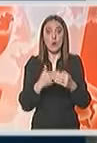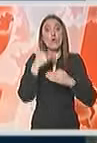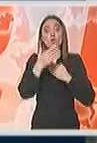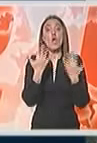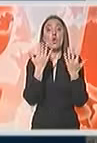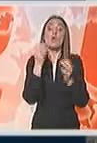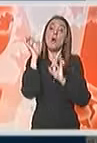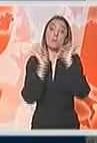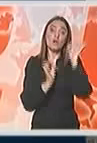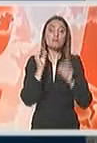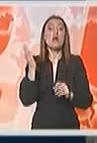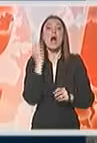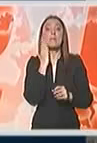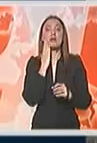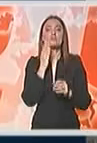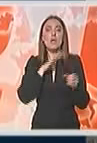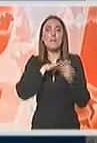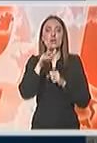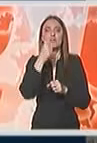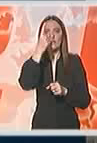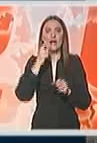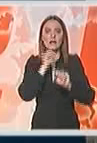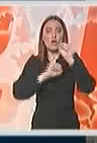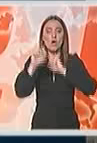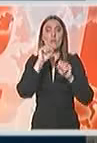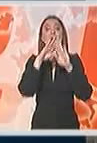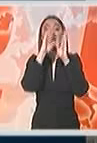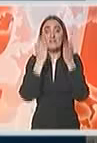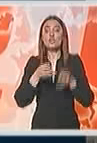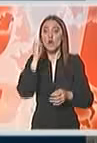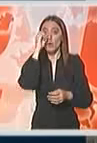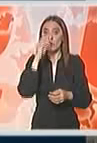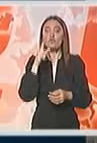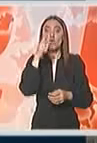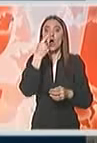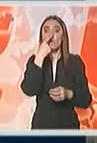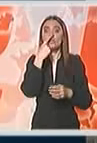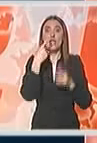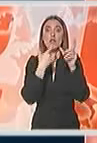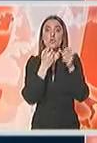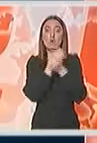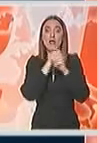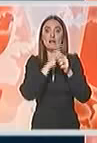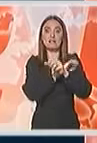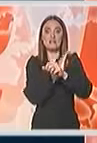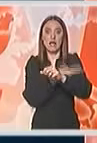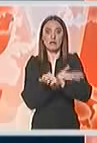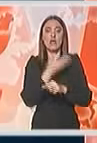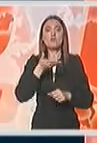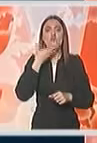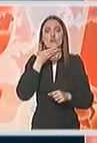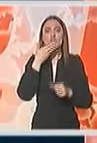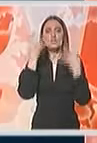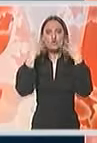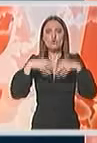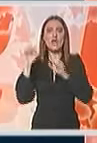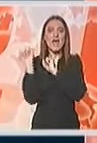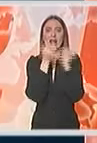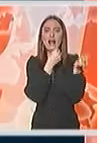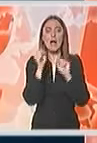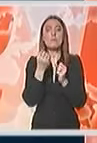ukoliko proceni da američka protivraketna odbrana vitalno ugrožava ruske nuklearne snage. Češki stručnjaci za